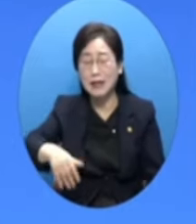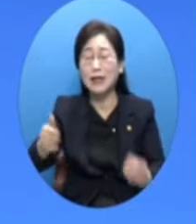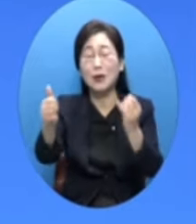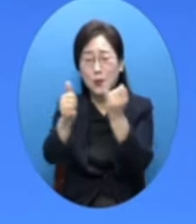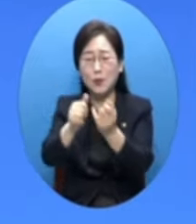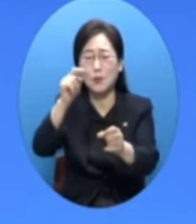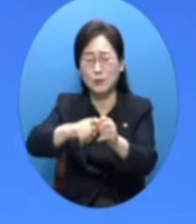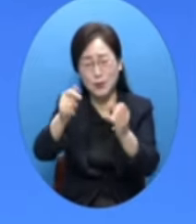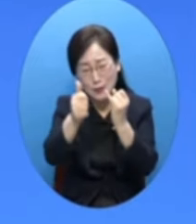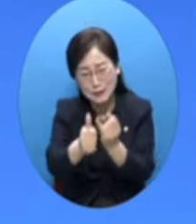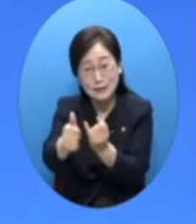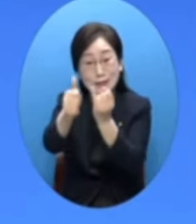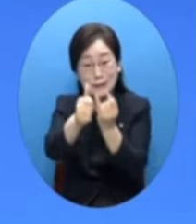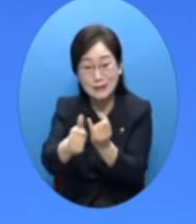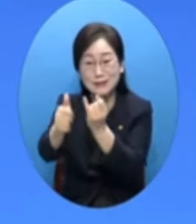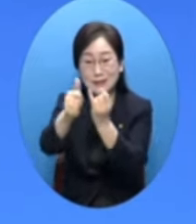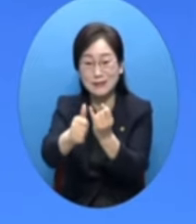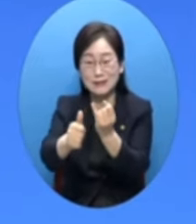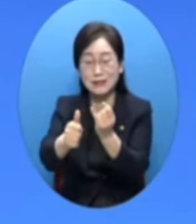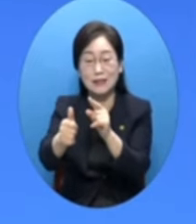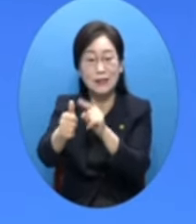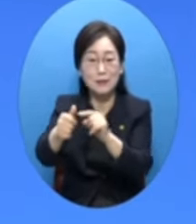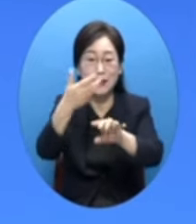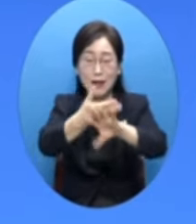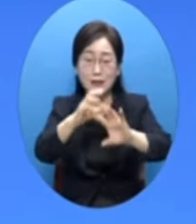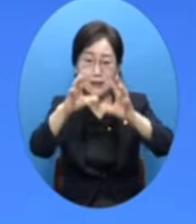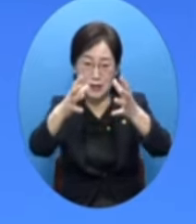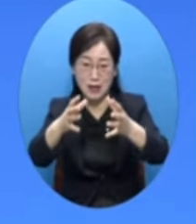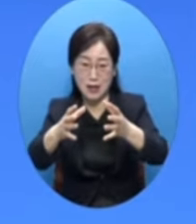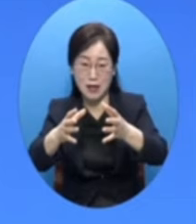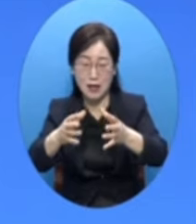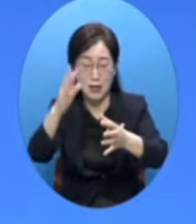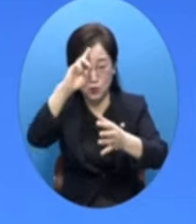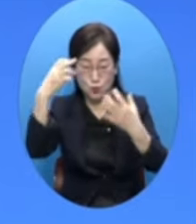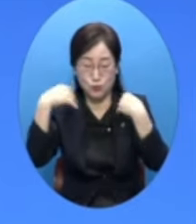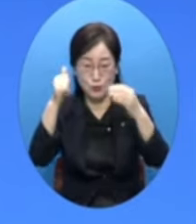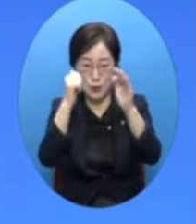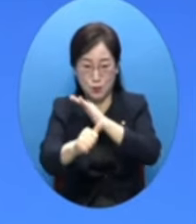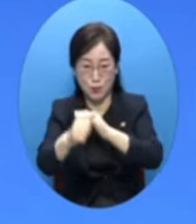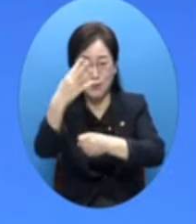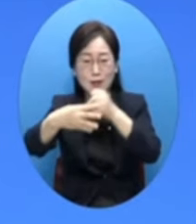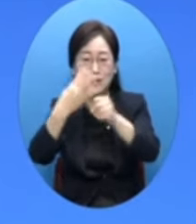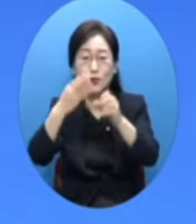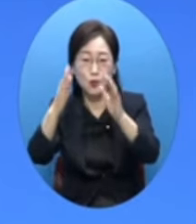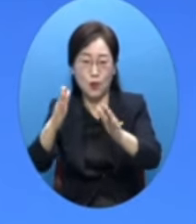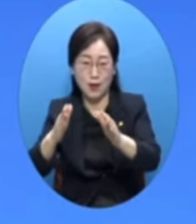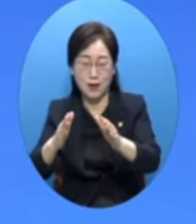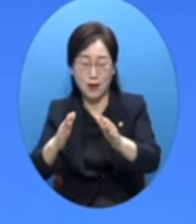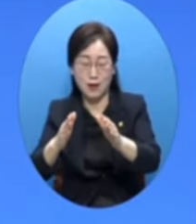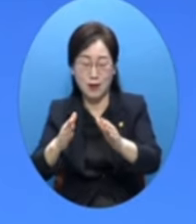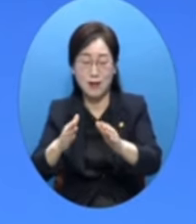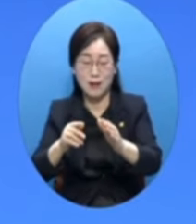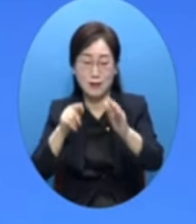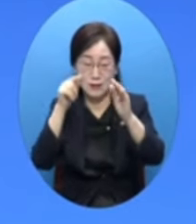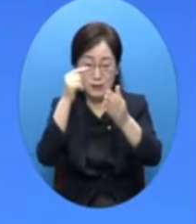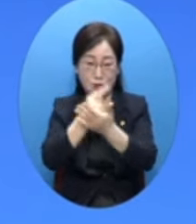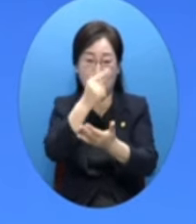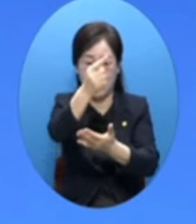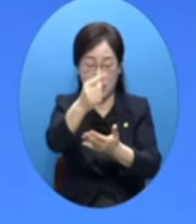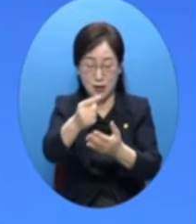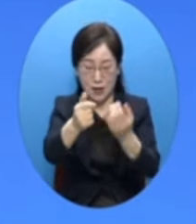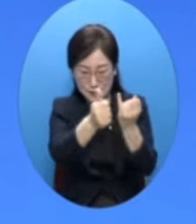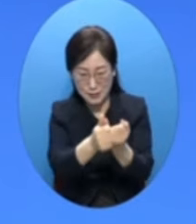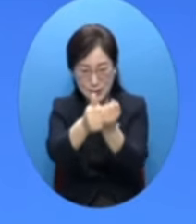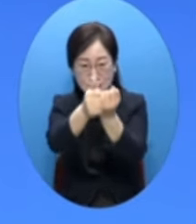따라다녔는데 남편이 해외 주재원으로 4년 동안 나가는 동안 거기 가서도 교회를 다녔지만 예수님을 직접